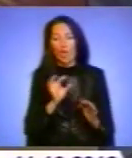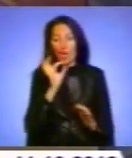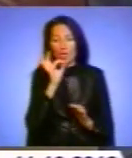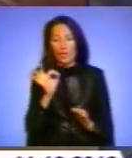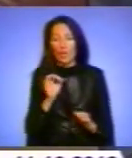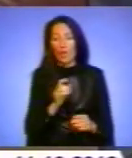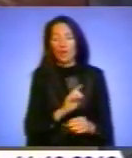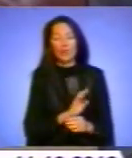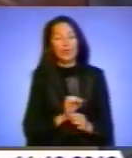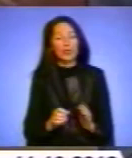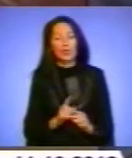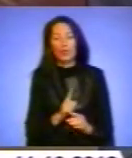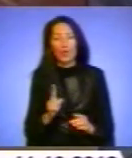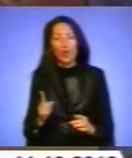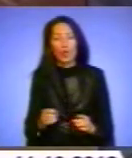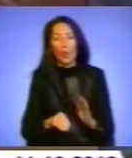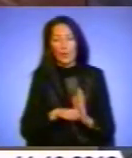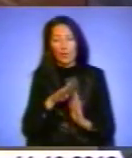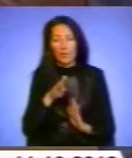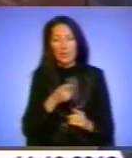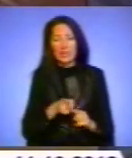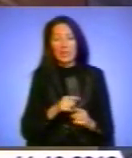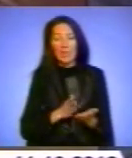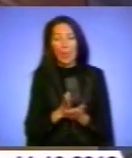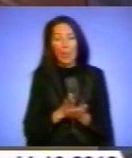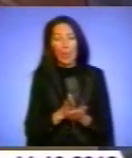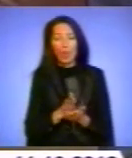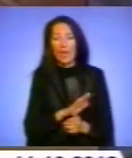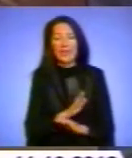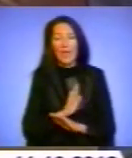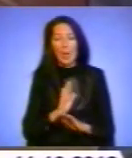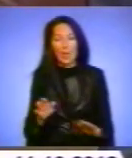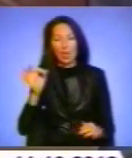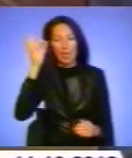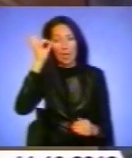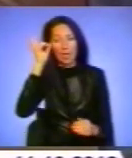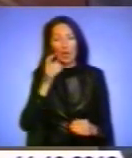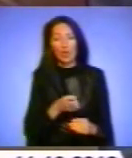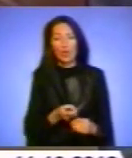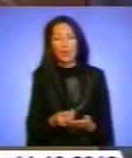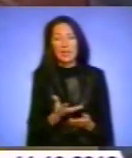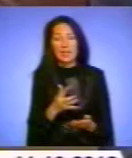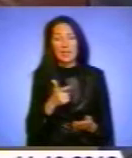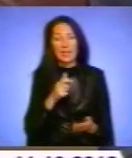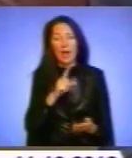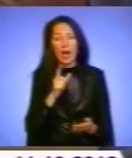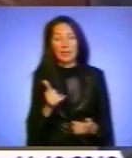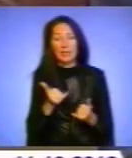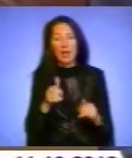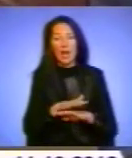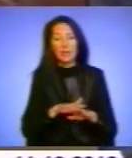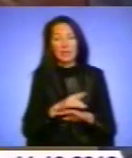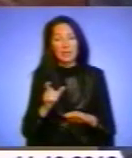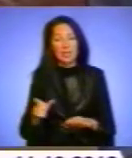ці послуги не буде. Нагадаю, що ціна на газ для населення залишалася